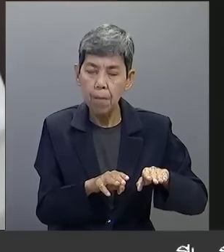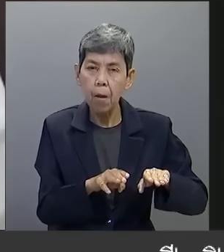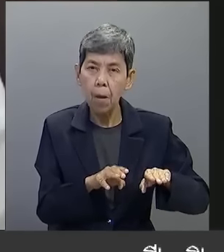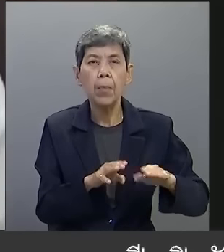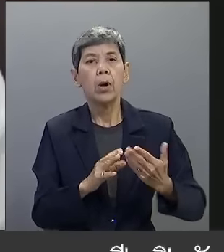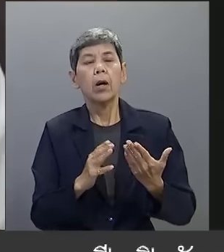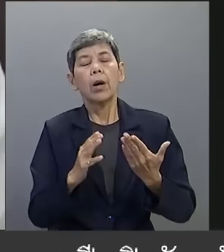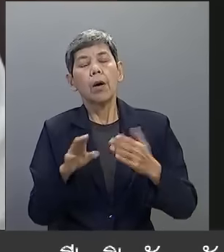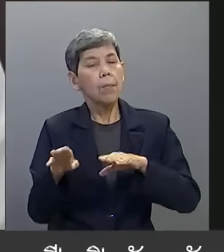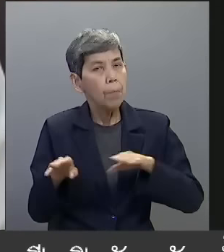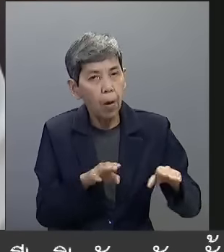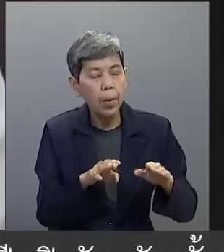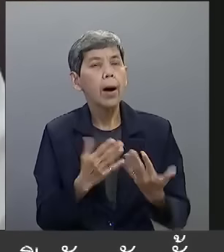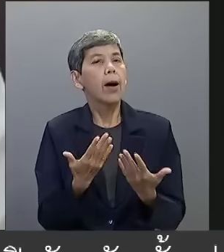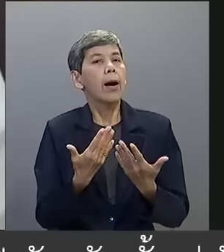ออก